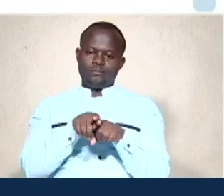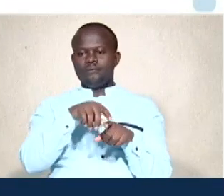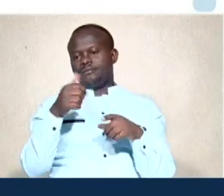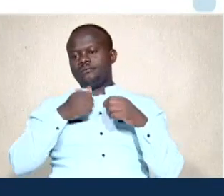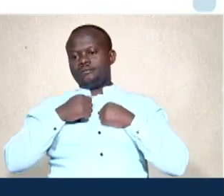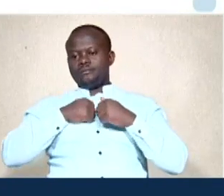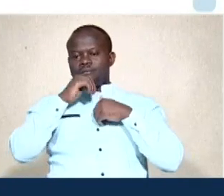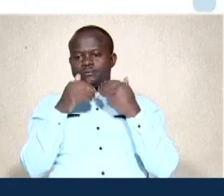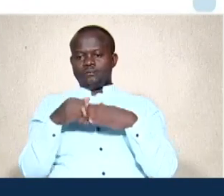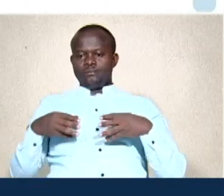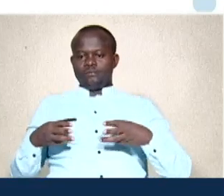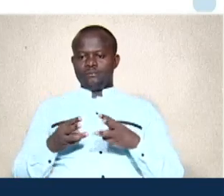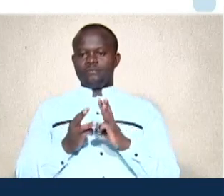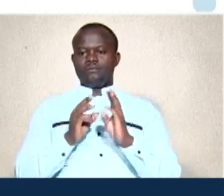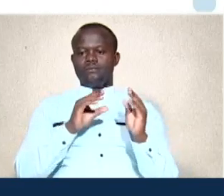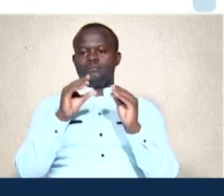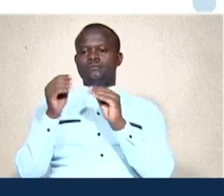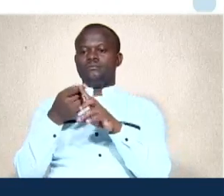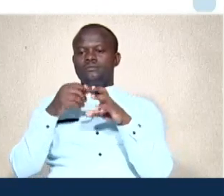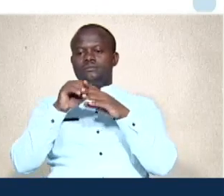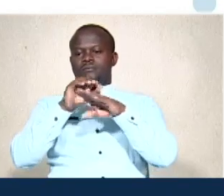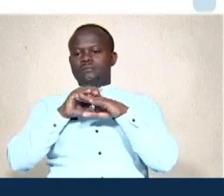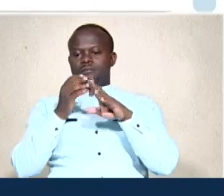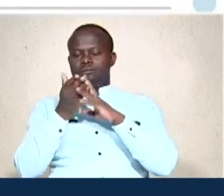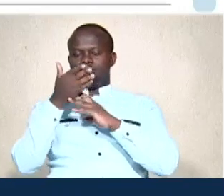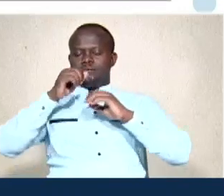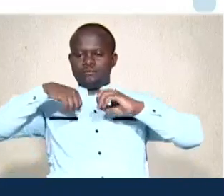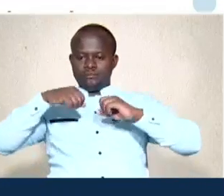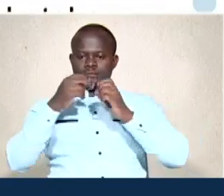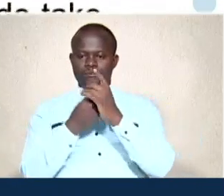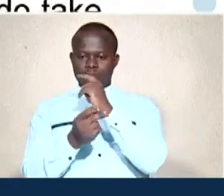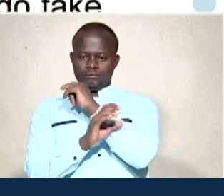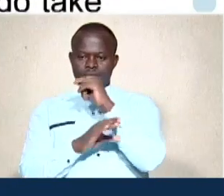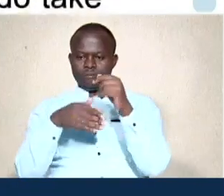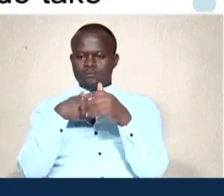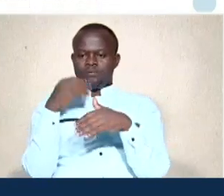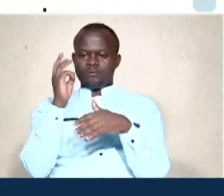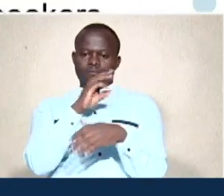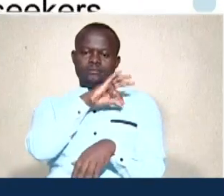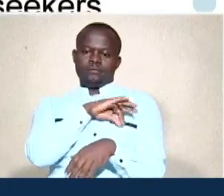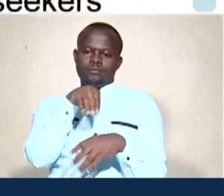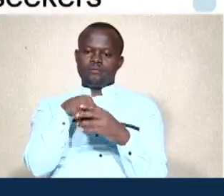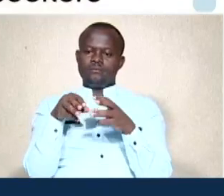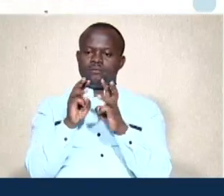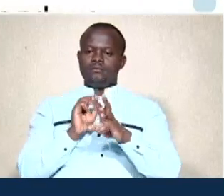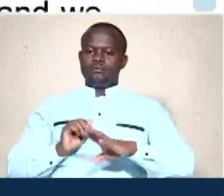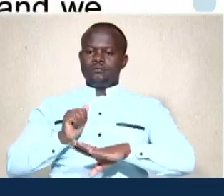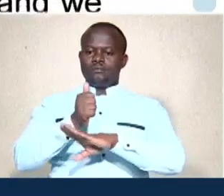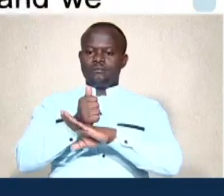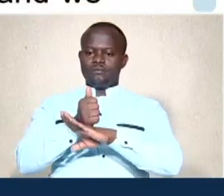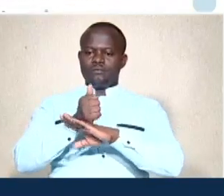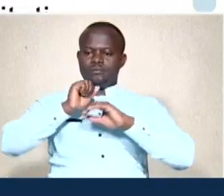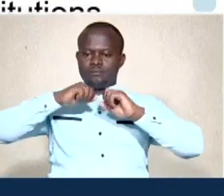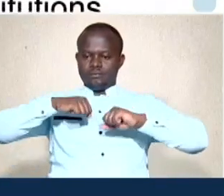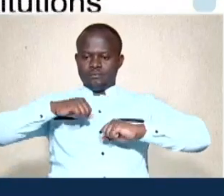Banyarwanda, ku buryo n'abimukira baza bavuye mu Bwongereza binyuze mu masezerano ibihugu byombi byagiranye bazungukira muri ubwo buryo bwashyizweho. Amasezerano